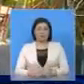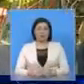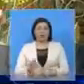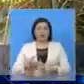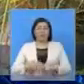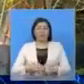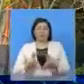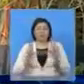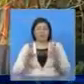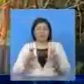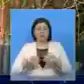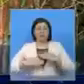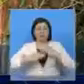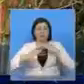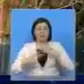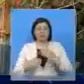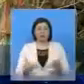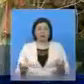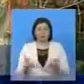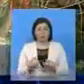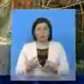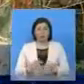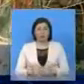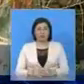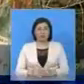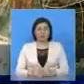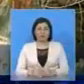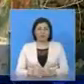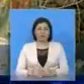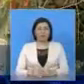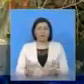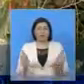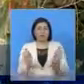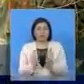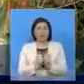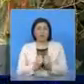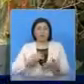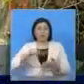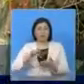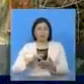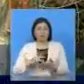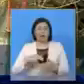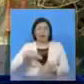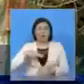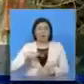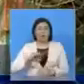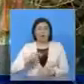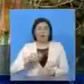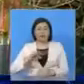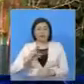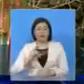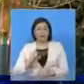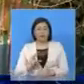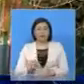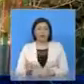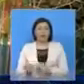арнайы бір жер болу керек қой негізінде. Оны қаланың сыртында полигон ба? Оны қазір есіне алдына шығарып қойған мен оны қалай